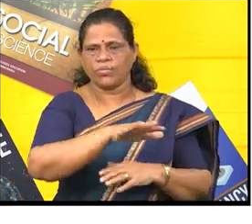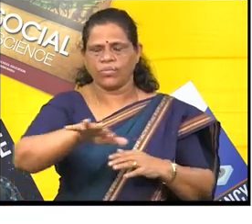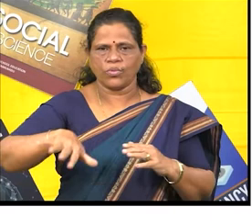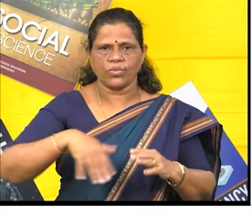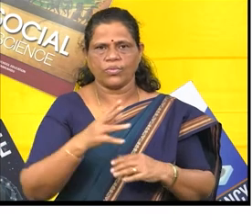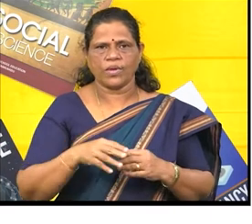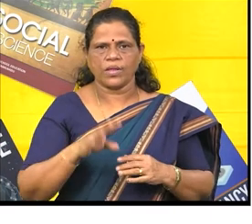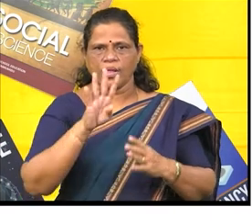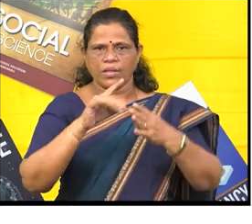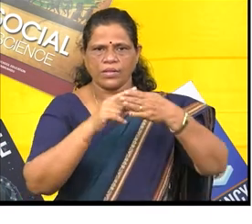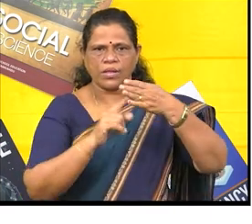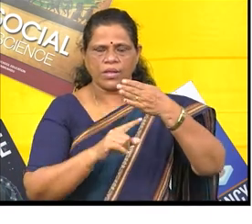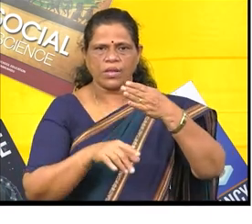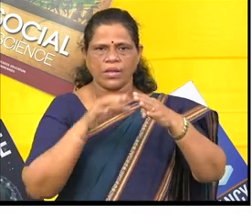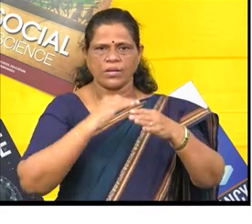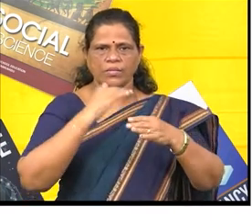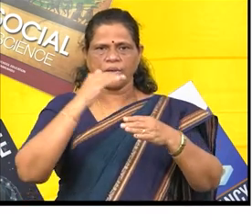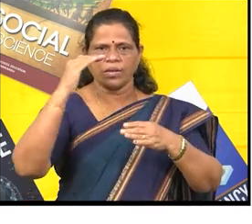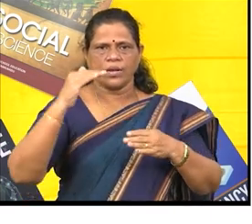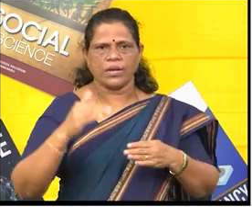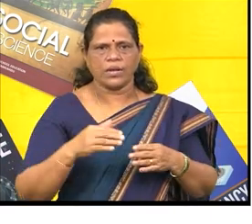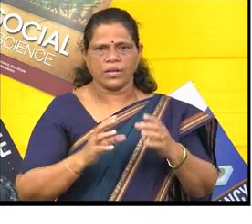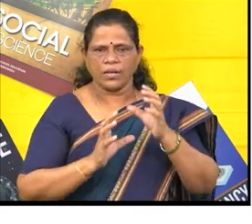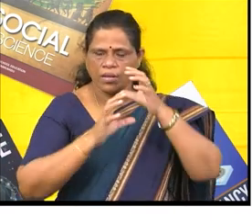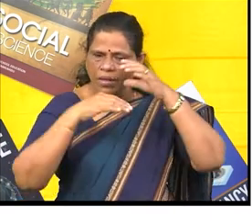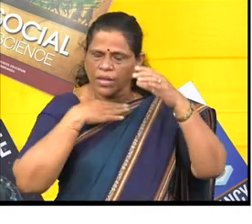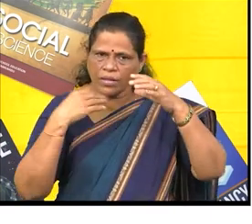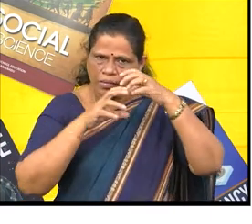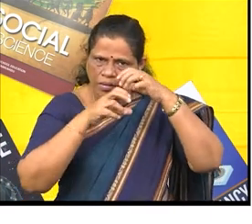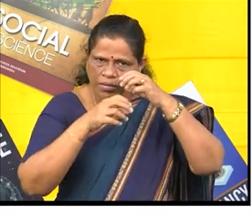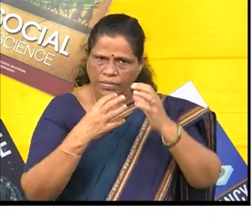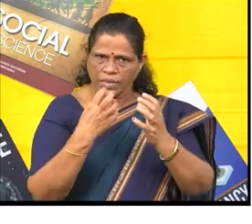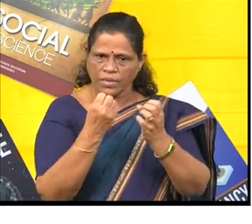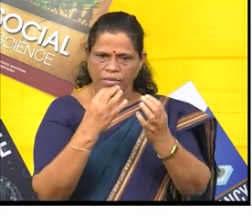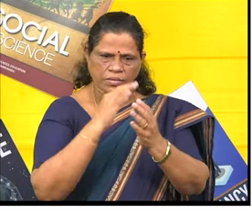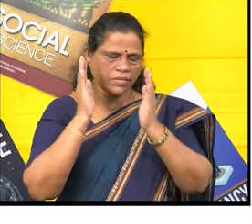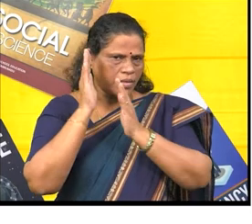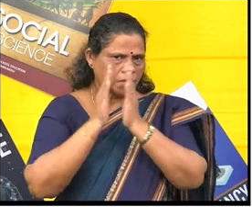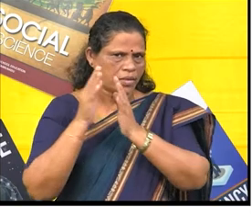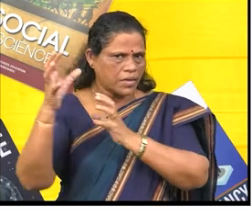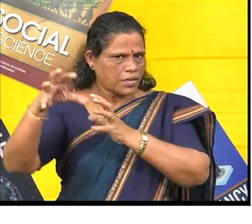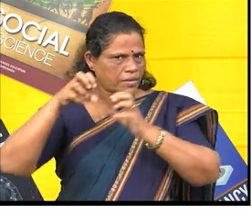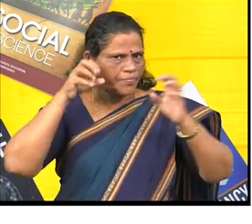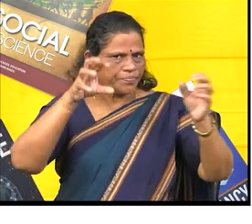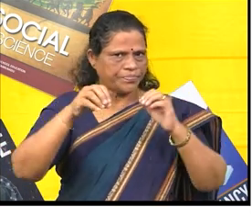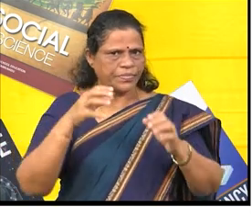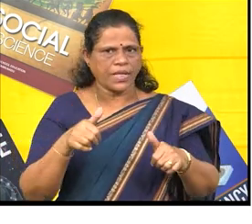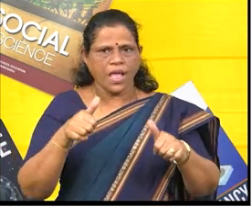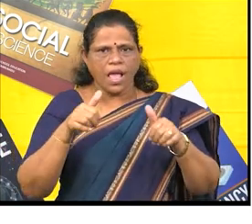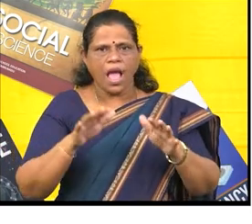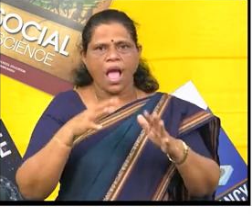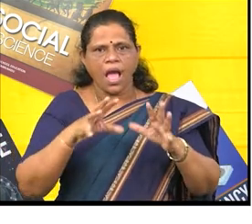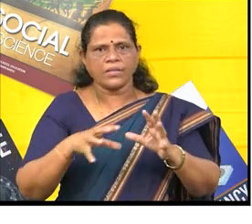பொதுவாக 4 படிகளில் இந்த வேதியியல் ஆய்வாளர்கள் சான்றுகளை சேகரிப்பாங்க. முதல் படியாக